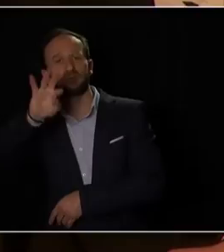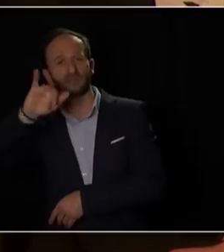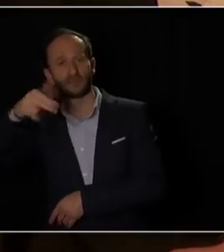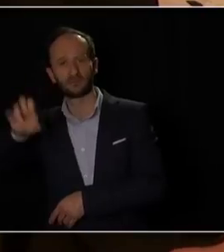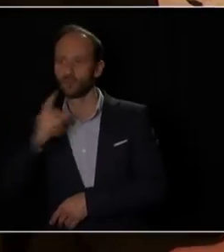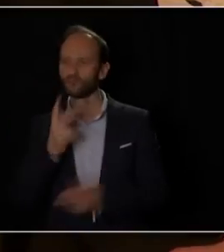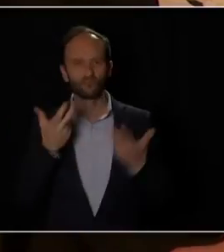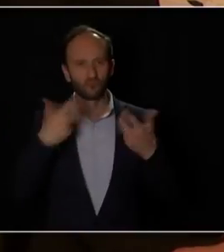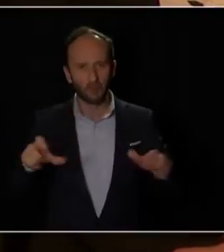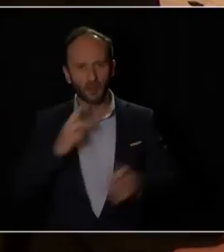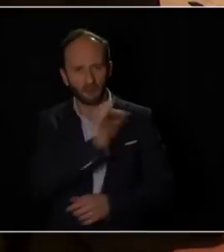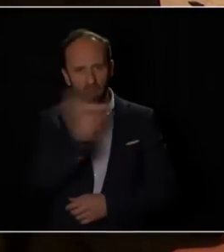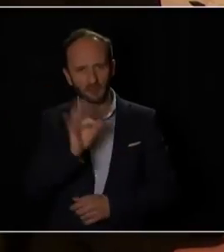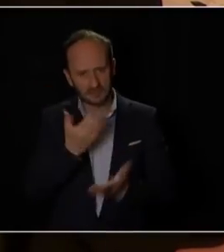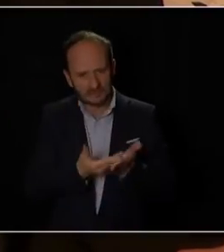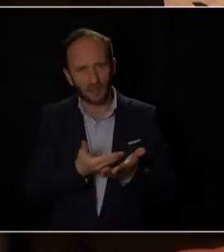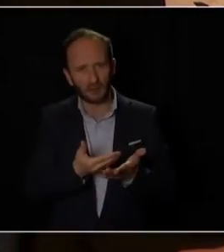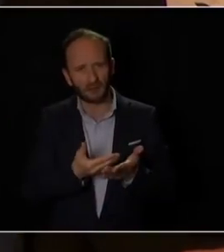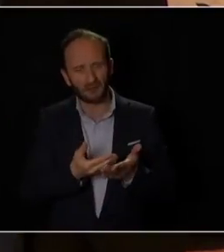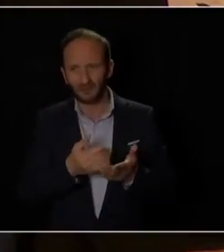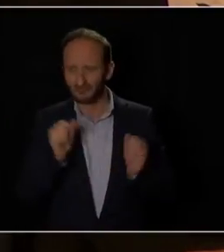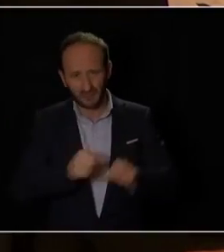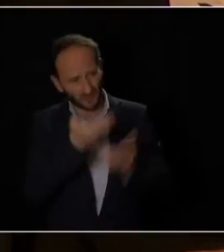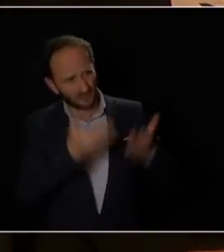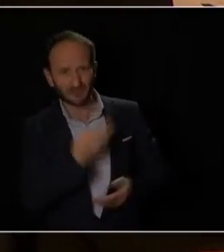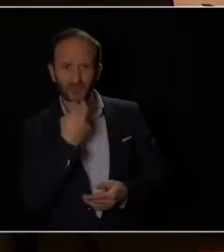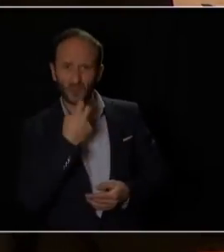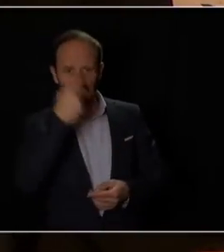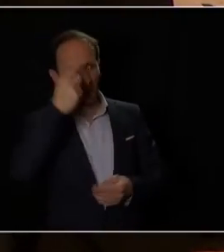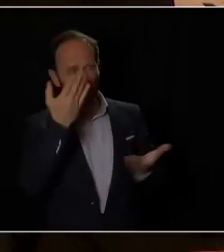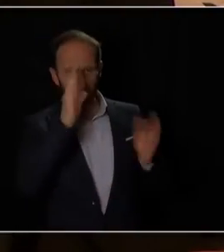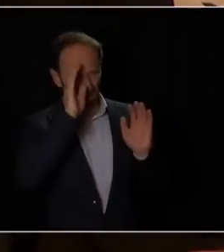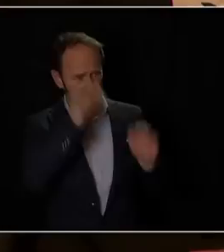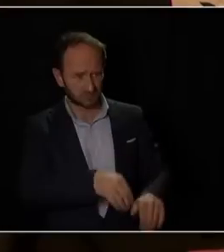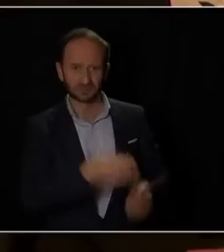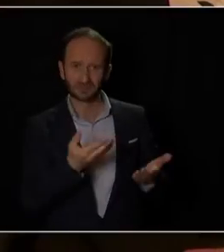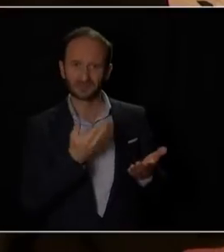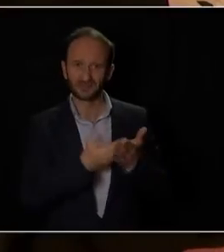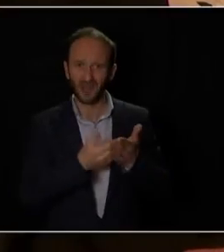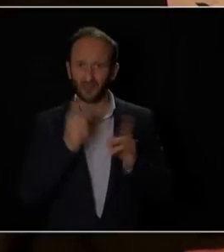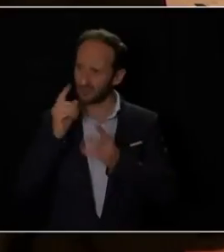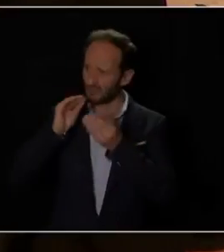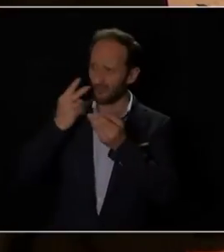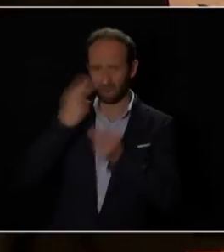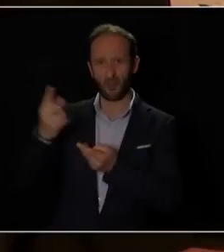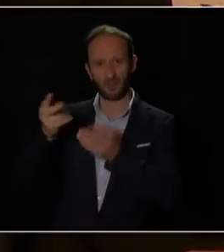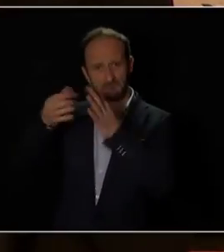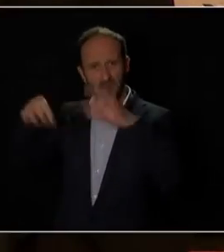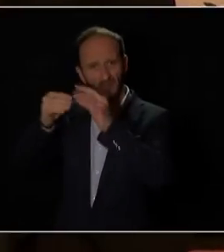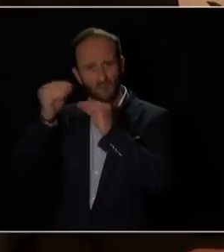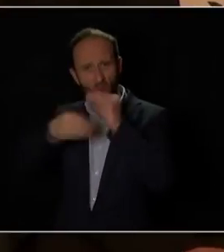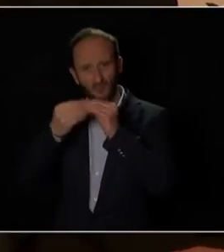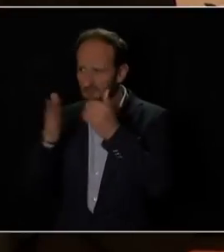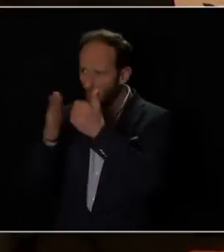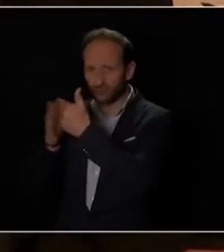France. Faut-il être à ce point désespéré ou être sourd aux désordres du monde ? Il suffit d'ouvrir les yeux tout près de